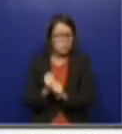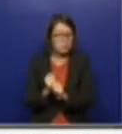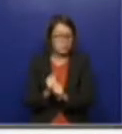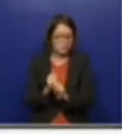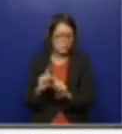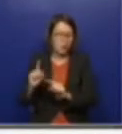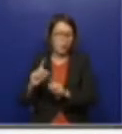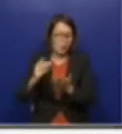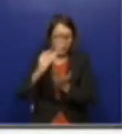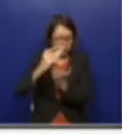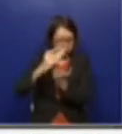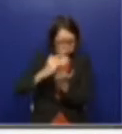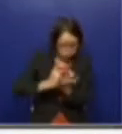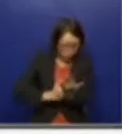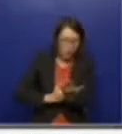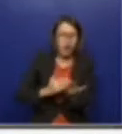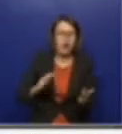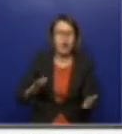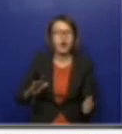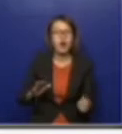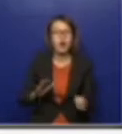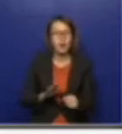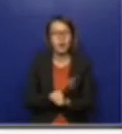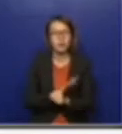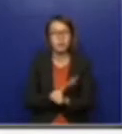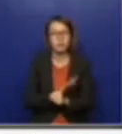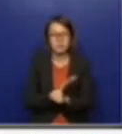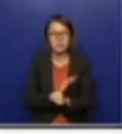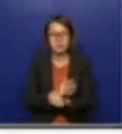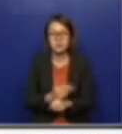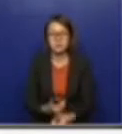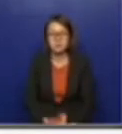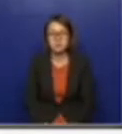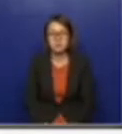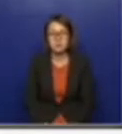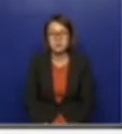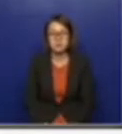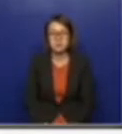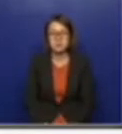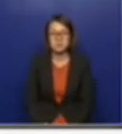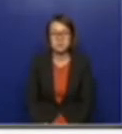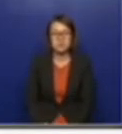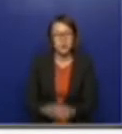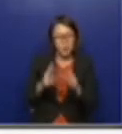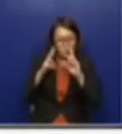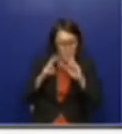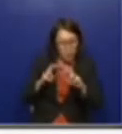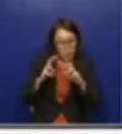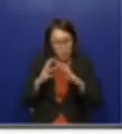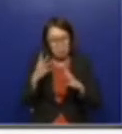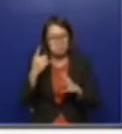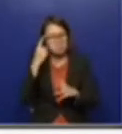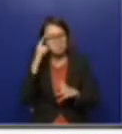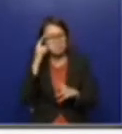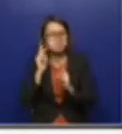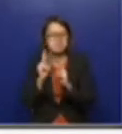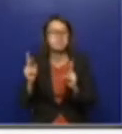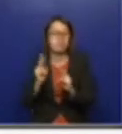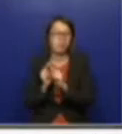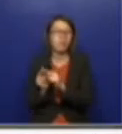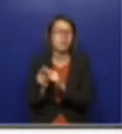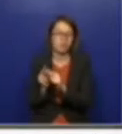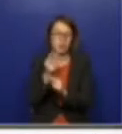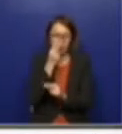นะครับแต่ตรงนี้เขียนว่าบันทึกสาระสำคัญจะมีการวิเคราะห์หรือไม่มีวิเคราะห์นั่นกรรมาธิการเข้าไปดูนะครับ